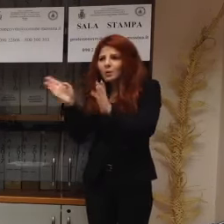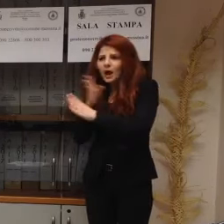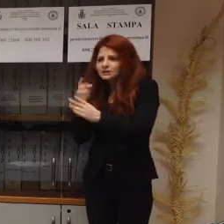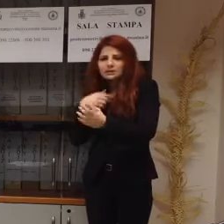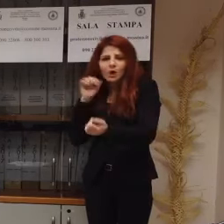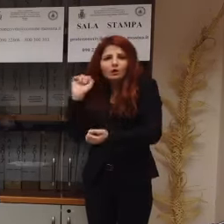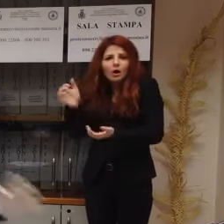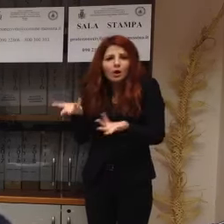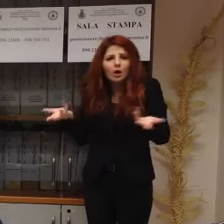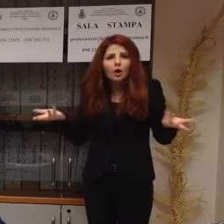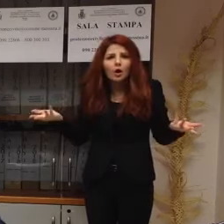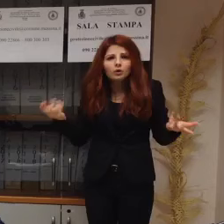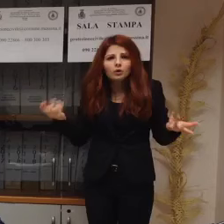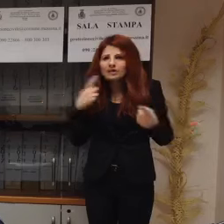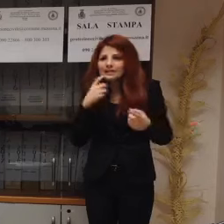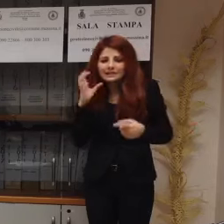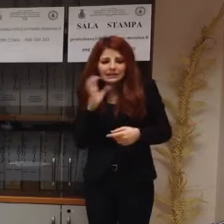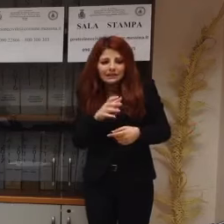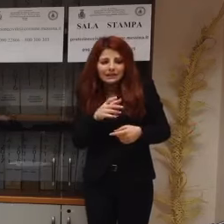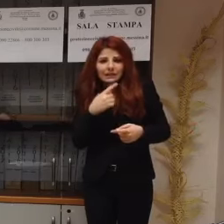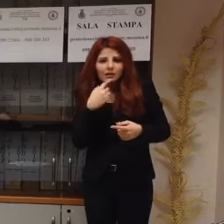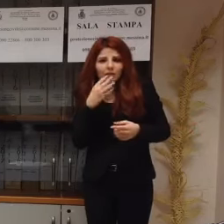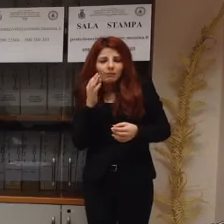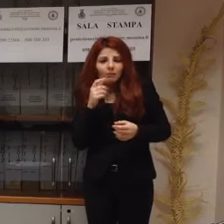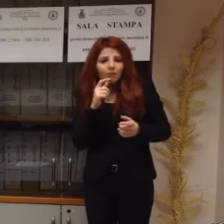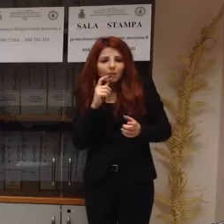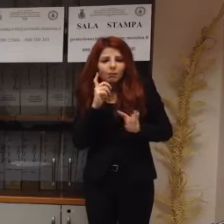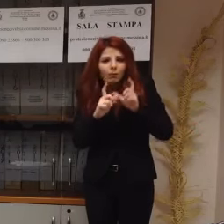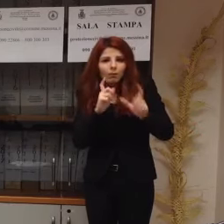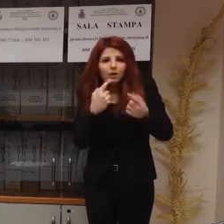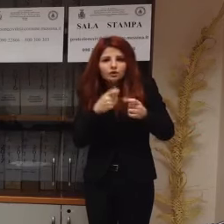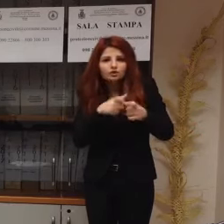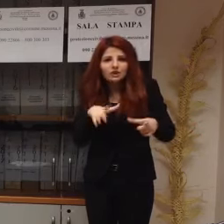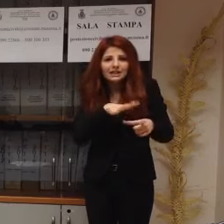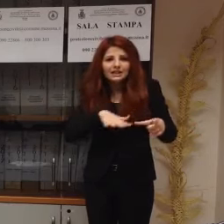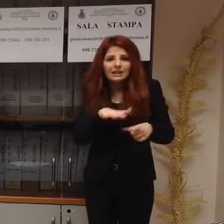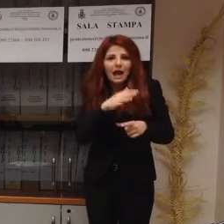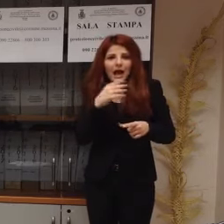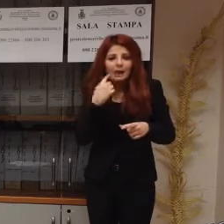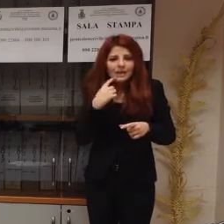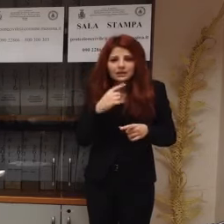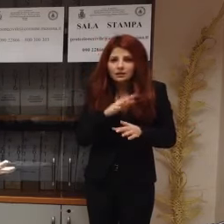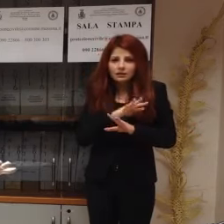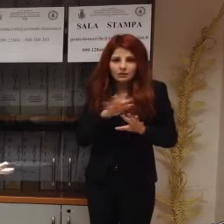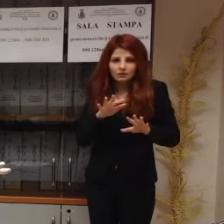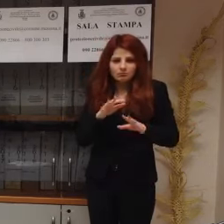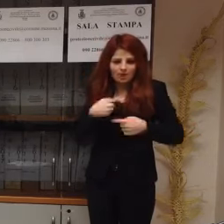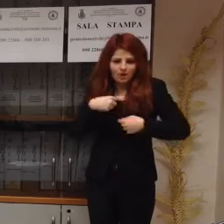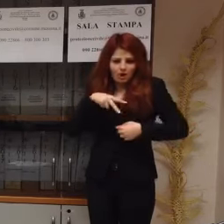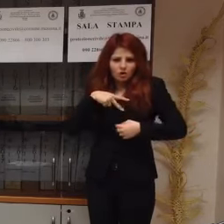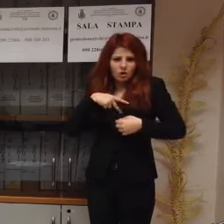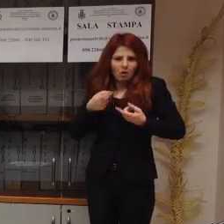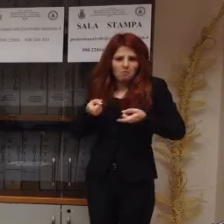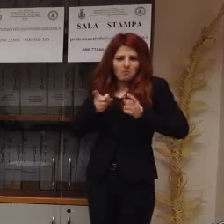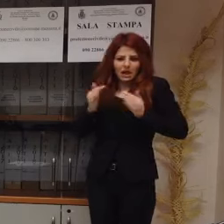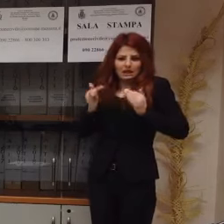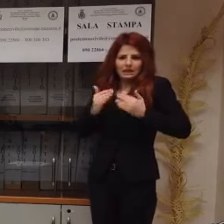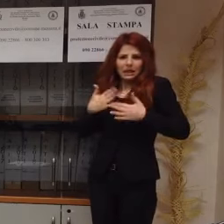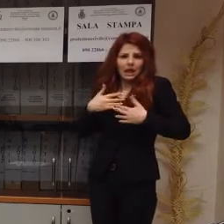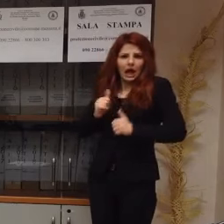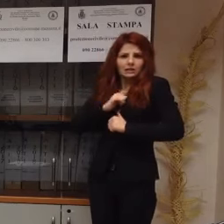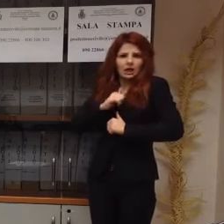vostro sindaco, per carità, io in ogni caso mi difendo da solo, ma quando si tratta di mettere in discussione la